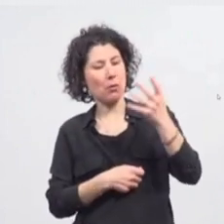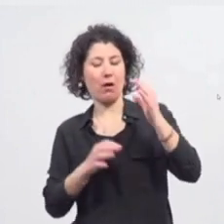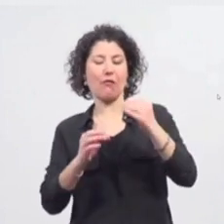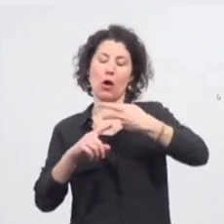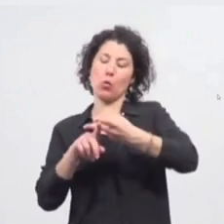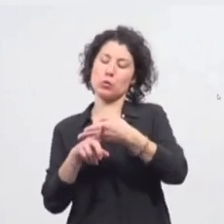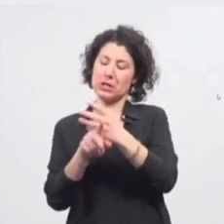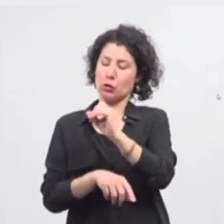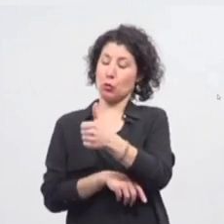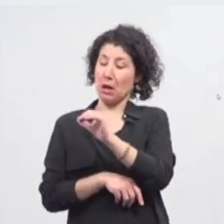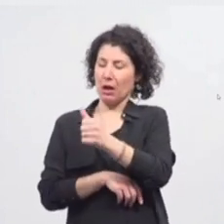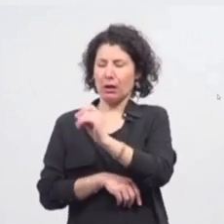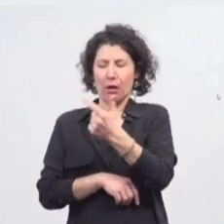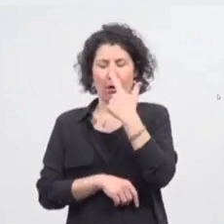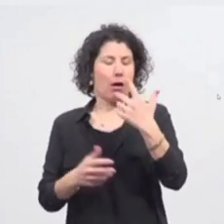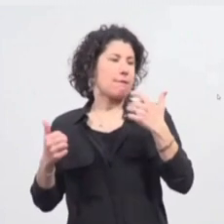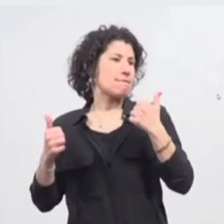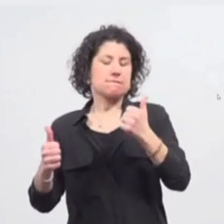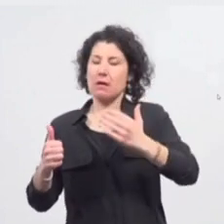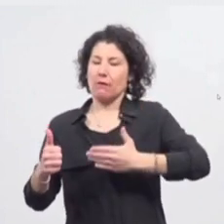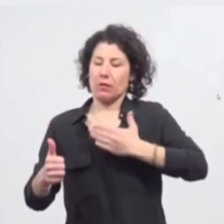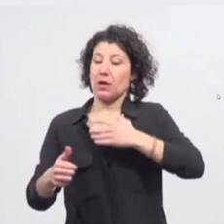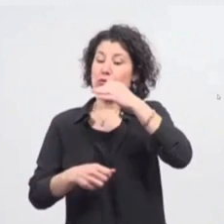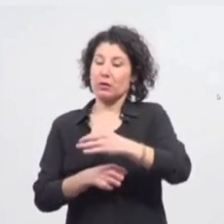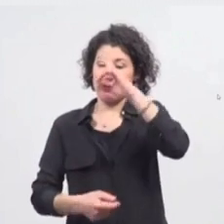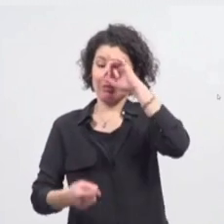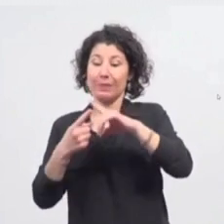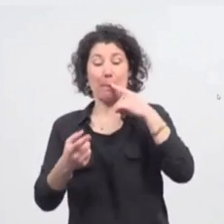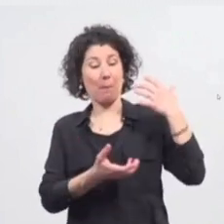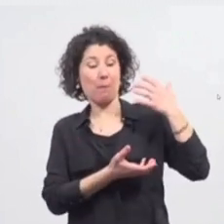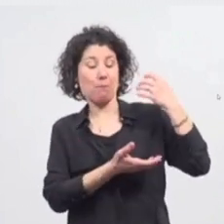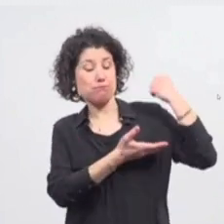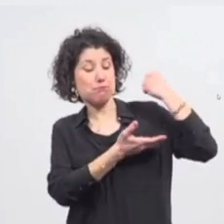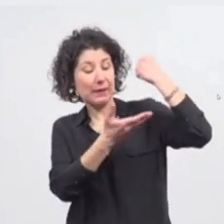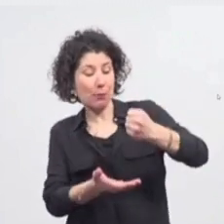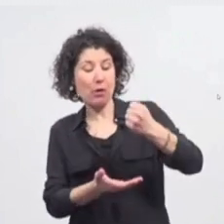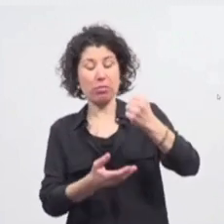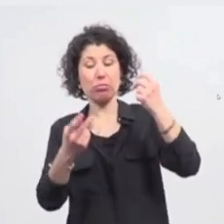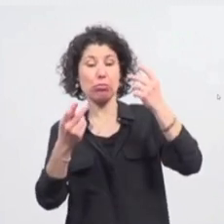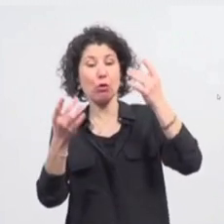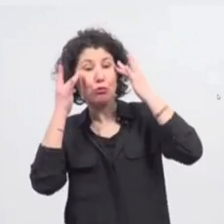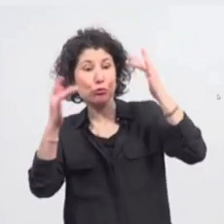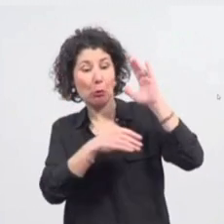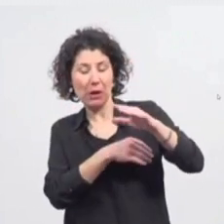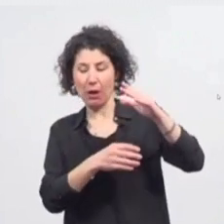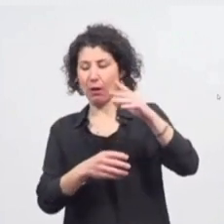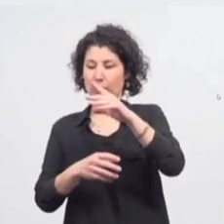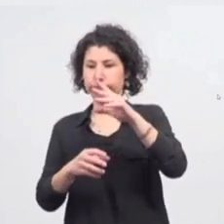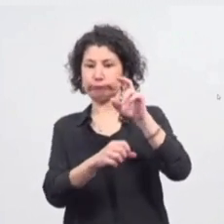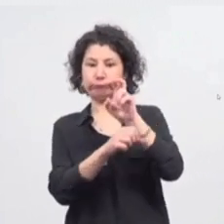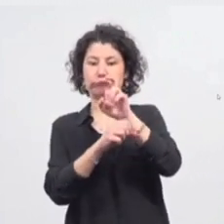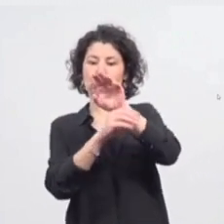de formidables opportunités pour la préservation des biens culturels, la transmission de notre patrimoine,